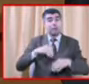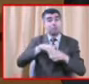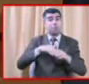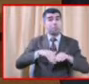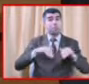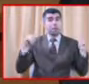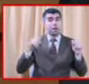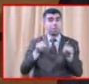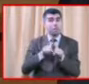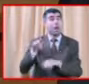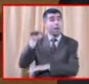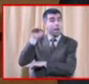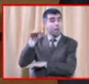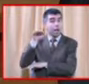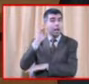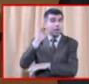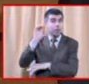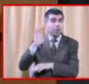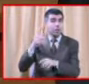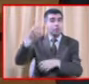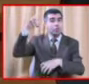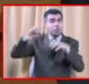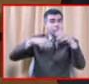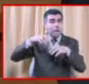الجنوبية مأساة حقيقية من جراء الفيضانات